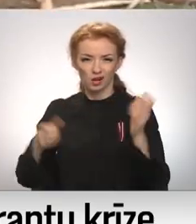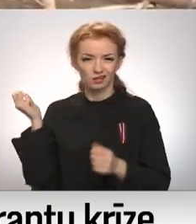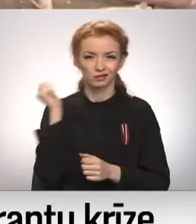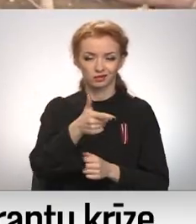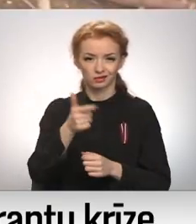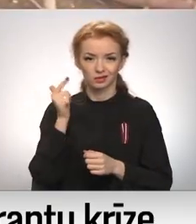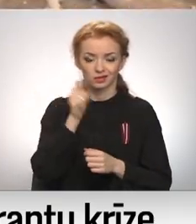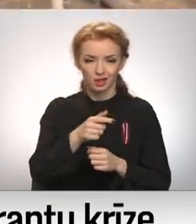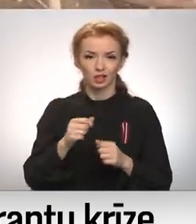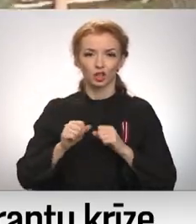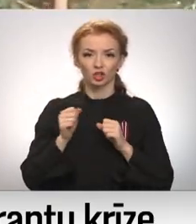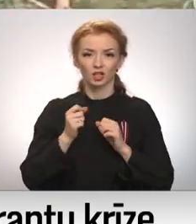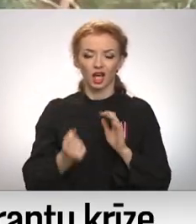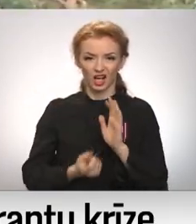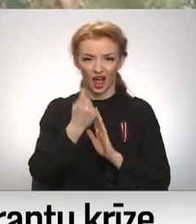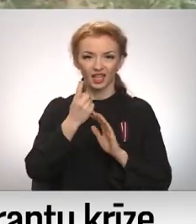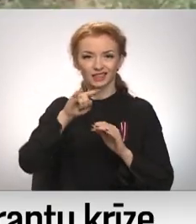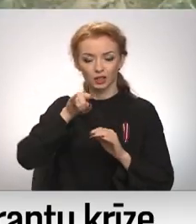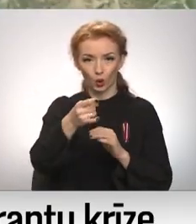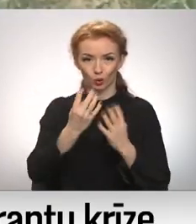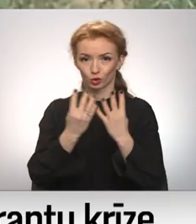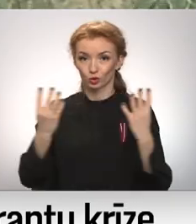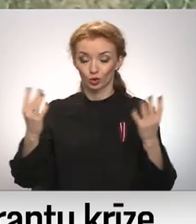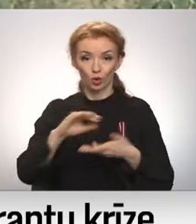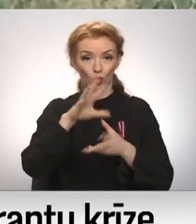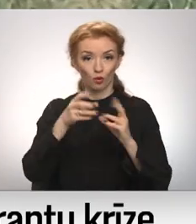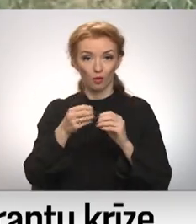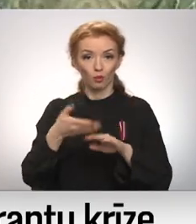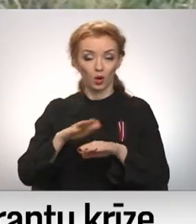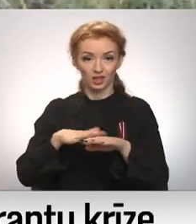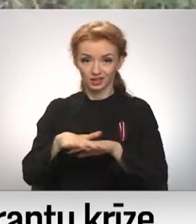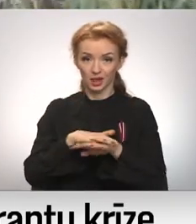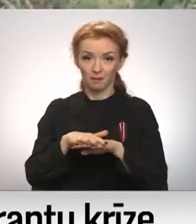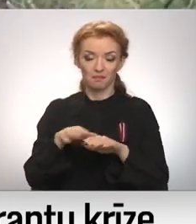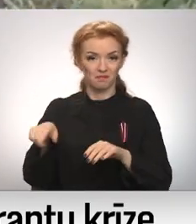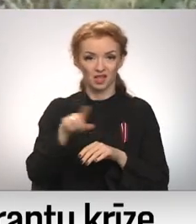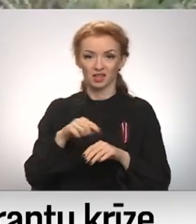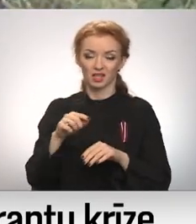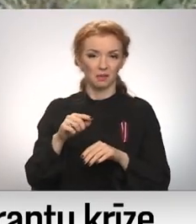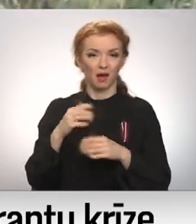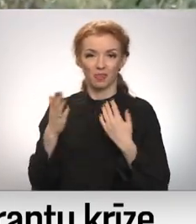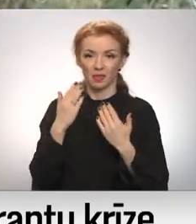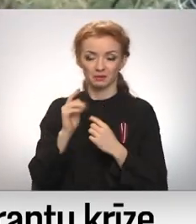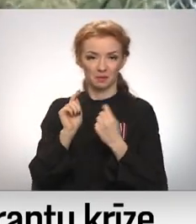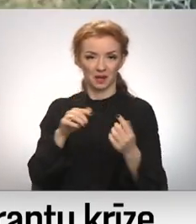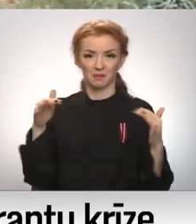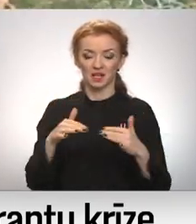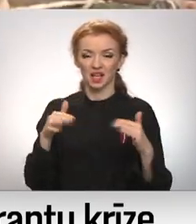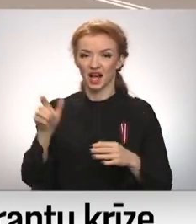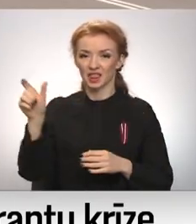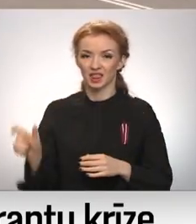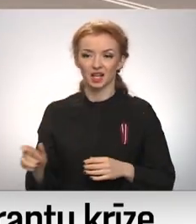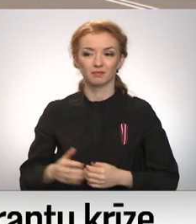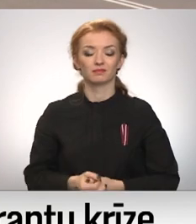baļķiem cenšas radīt pārāvumus žogā. Kopumā Polijas sabiedrībā gan valda visai noraidošā attieksme pret migrantiem.